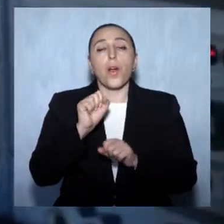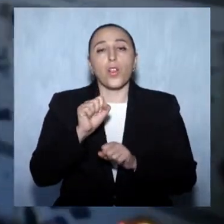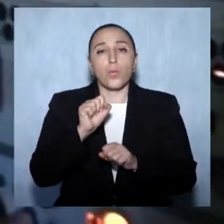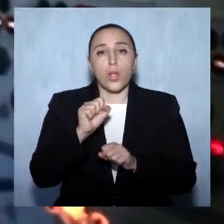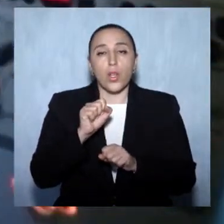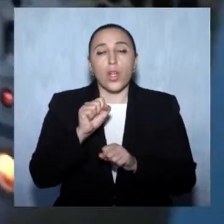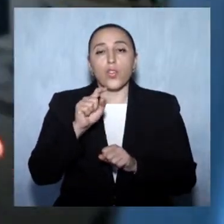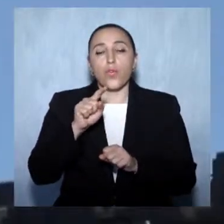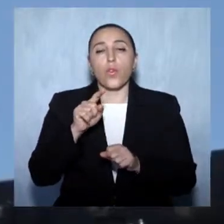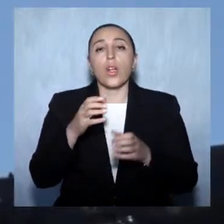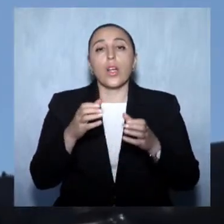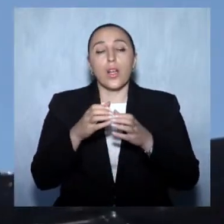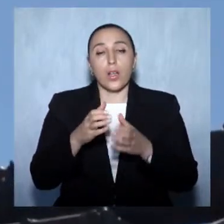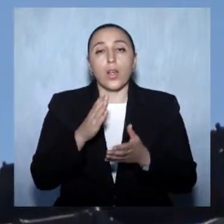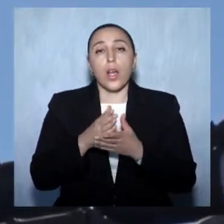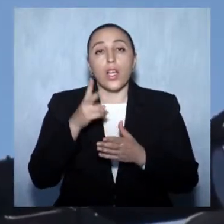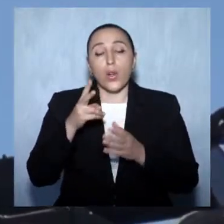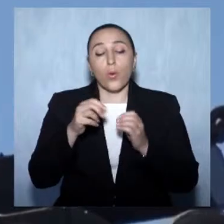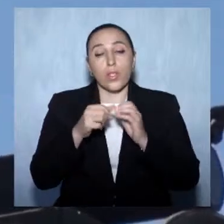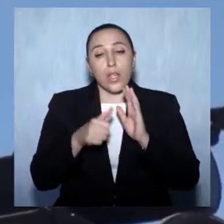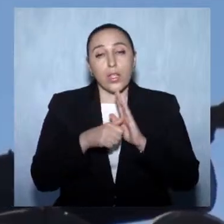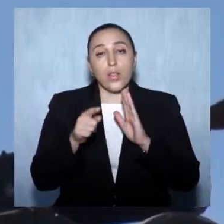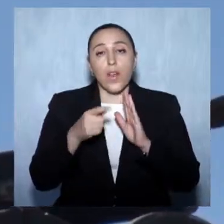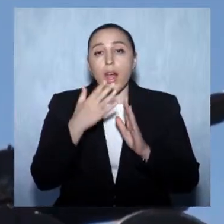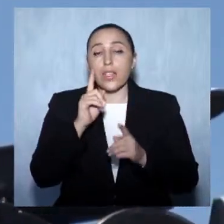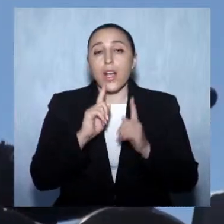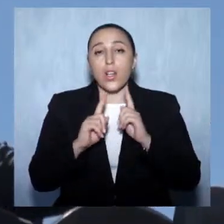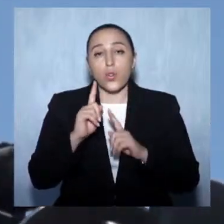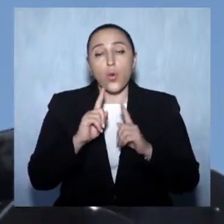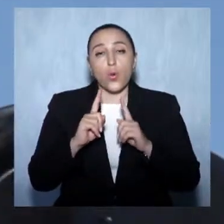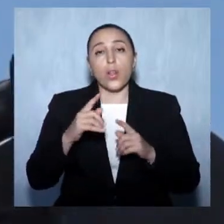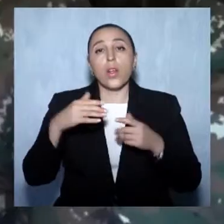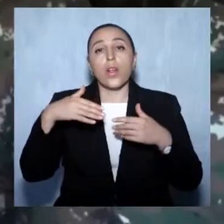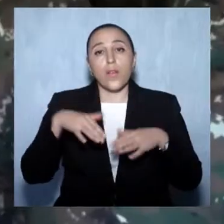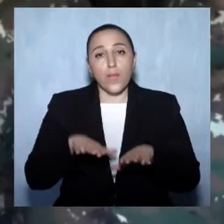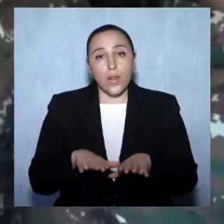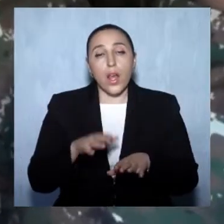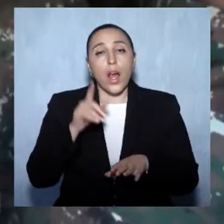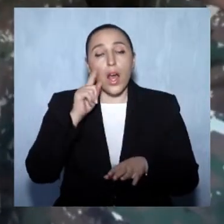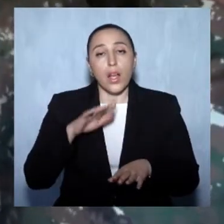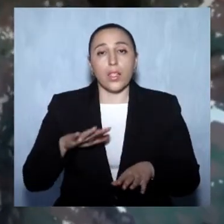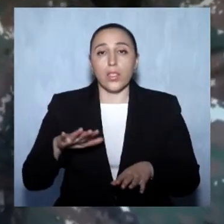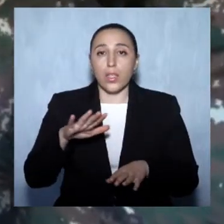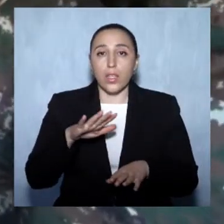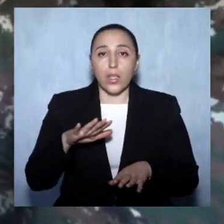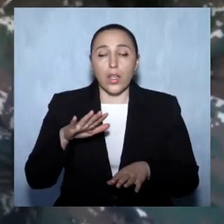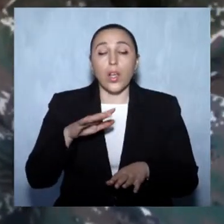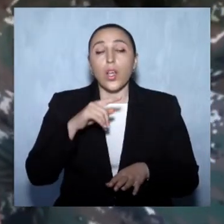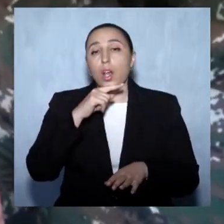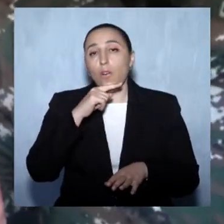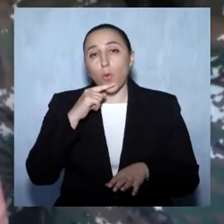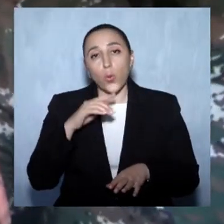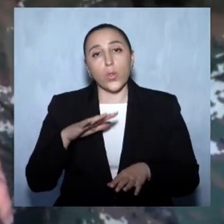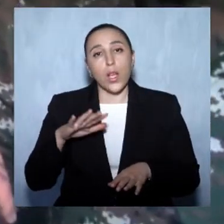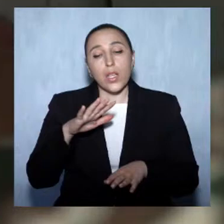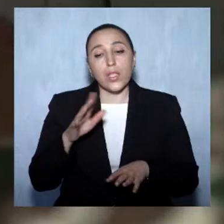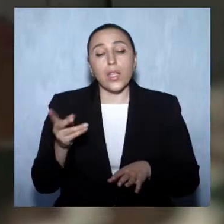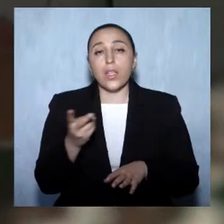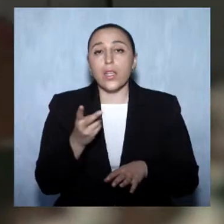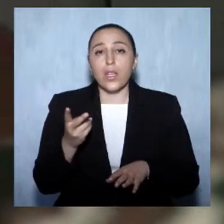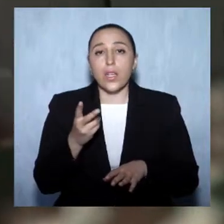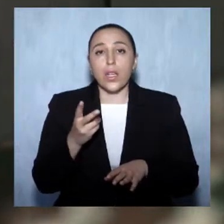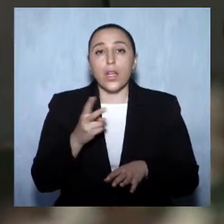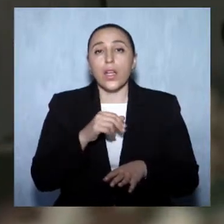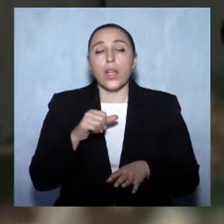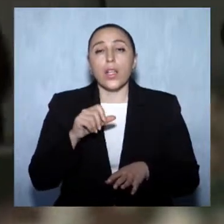միավորված համակարգ։ Դեռ 2016-ին ազգային ժողովը վավերացրել էր Հայաստանի Հանրապետության եւ Ռուսաստանի Դաշնության միջև